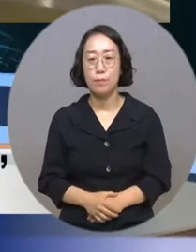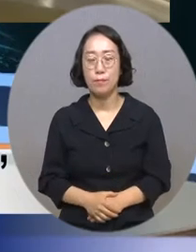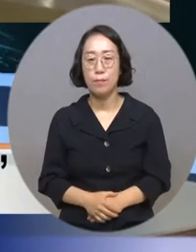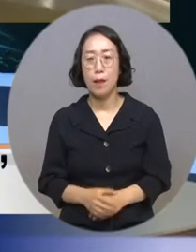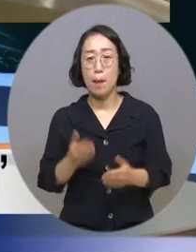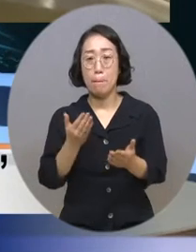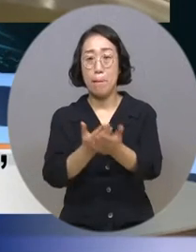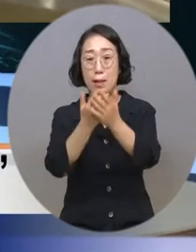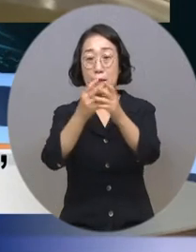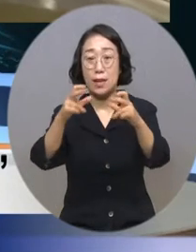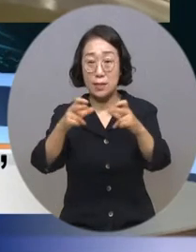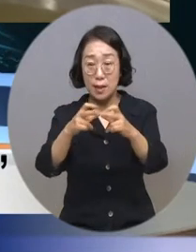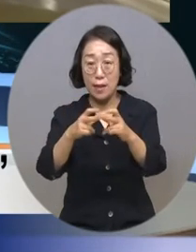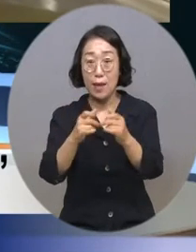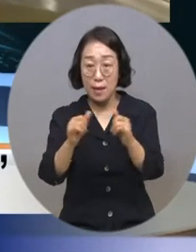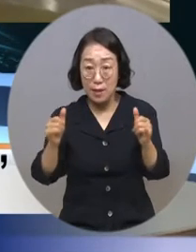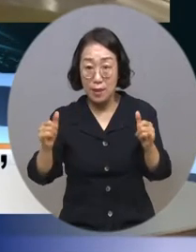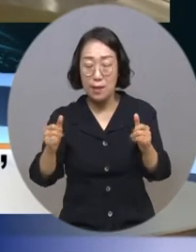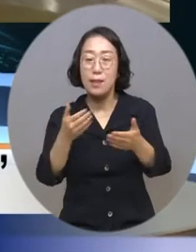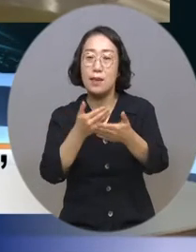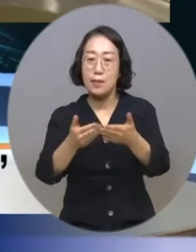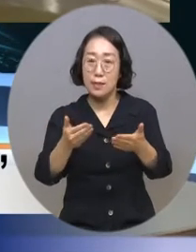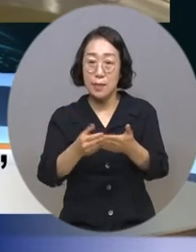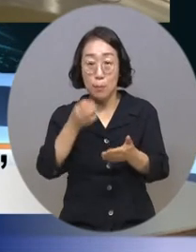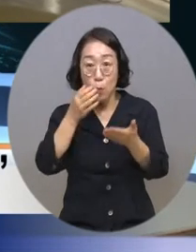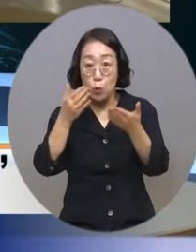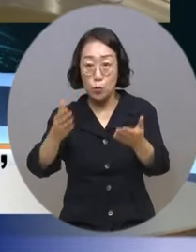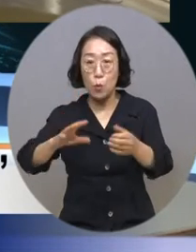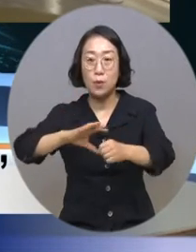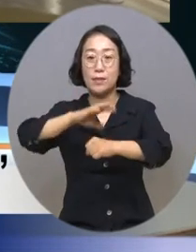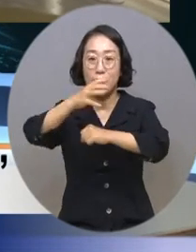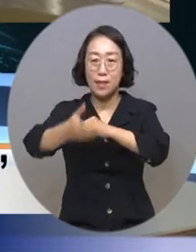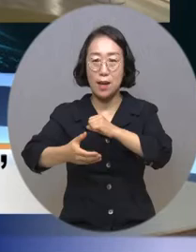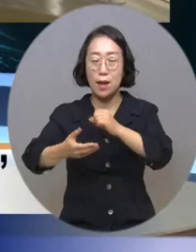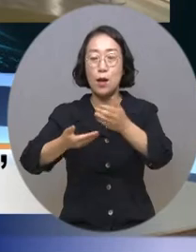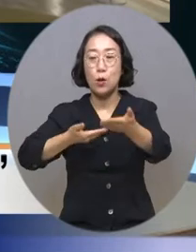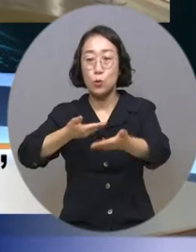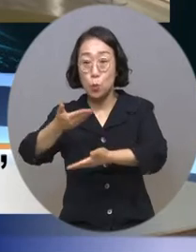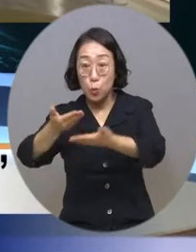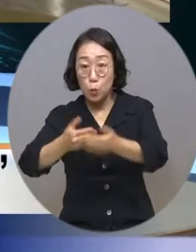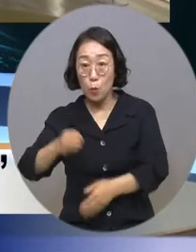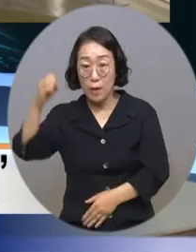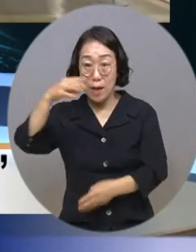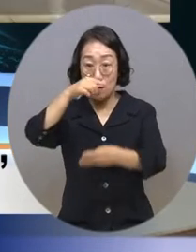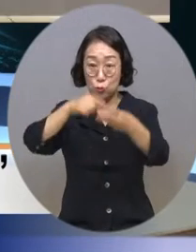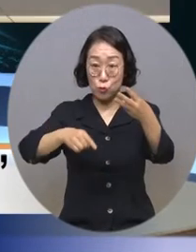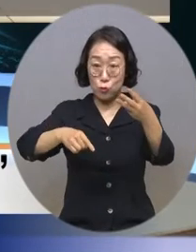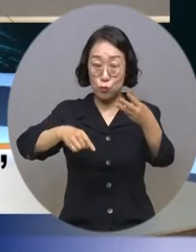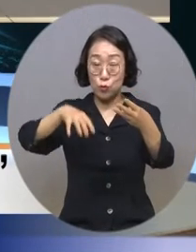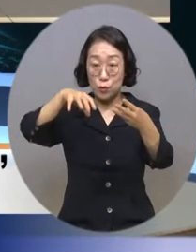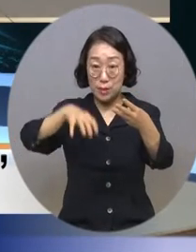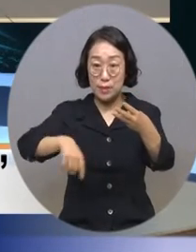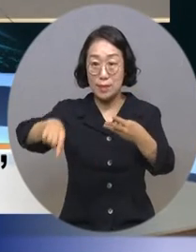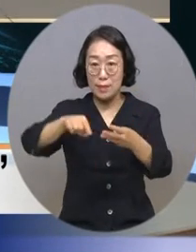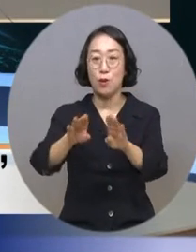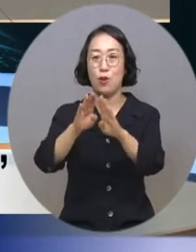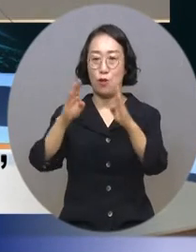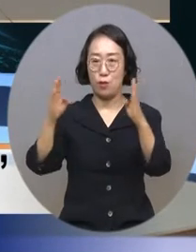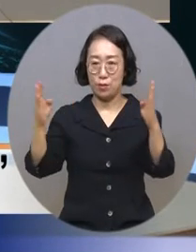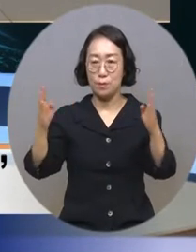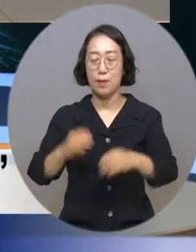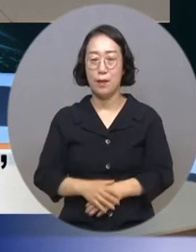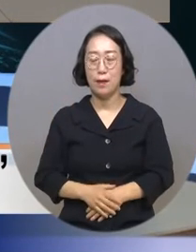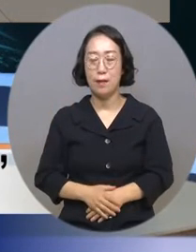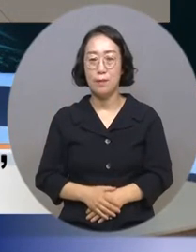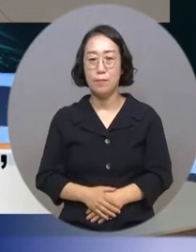발달장애의 작가들이 작품으로 세상과 소통하는 전시가 양주시 의회 의정 갤러리에 마련됐습니다 그